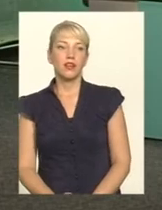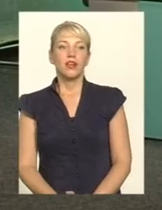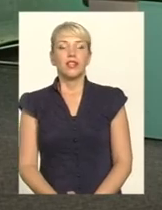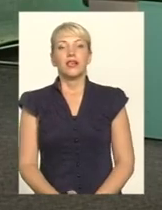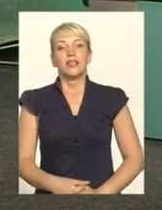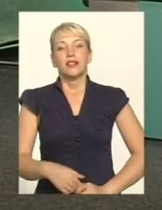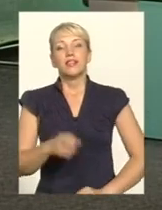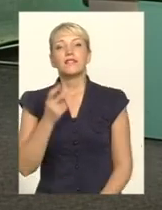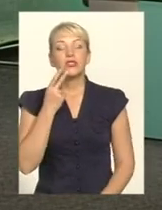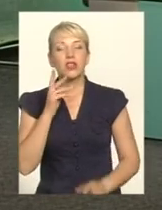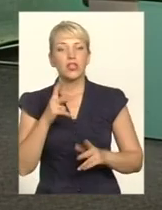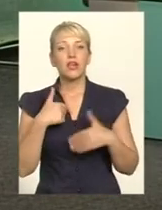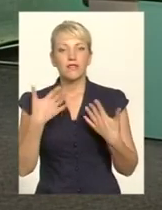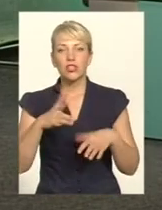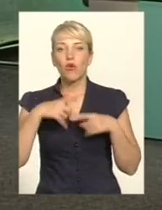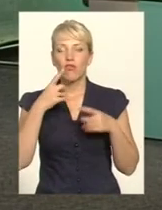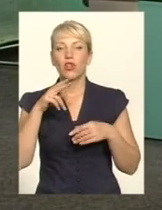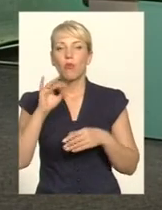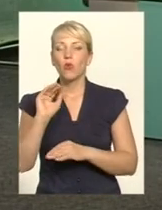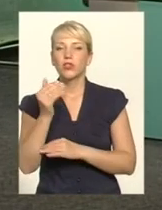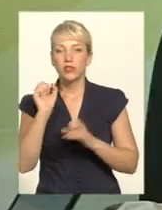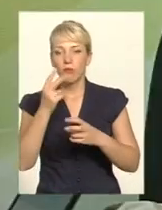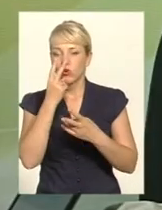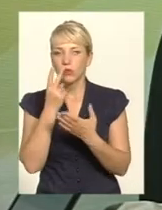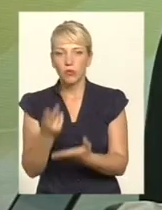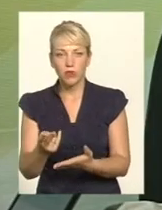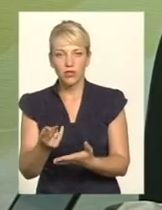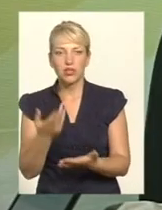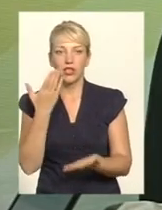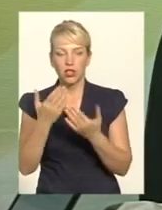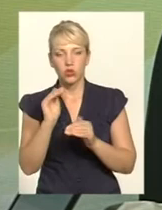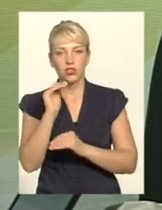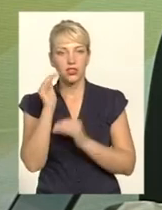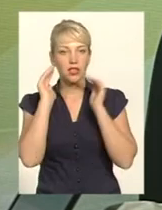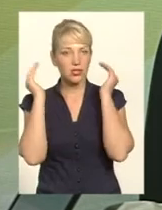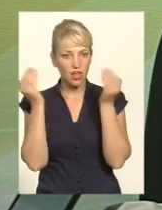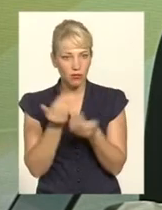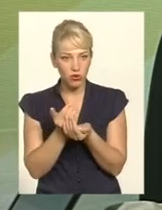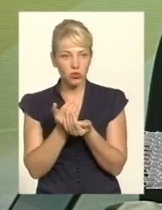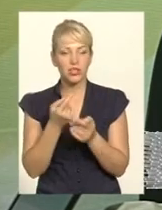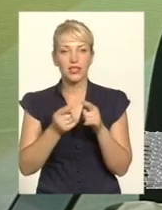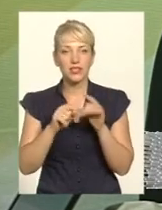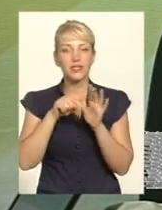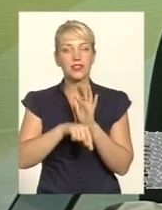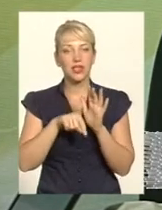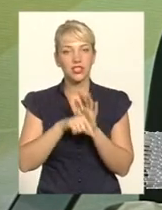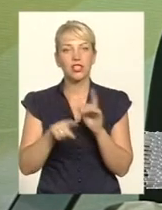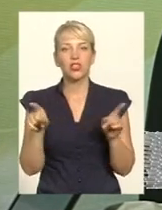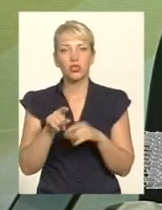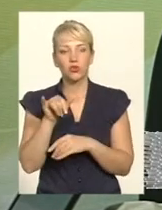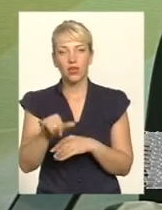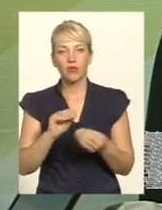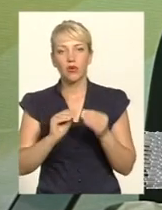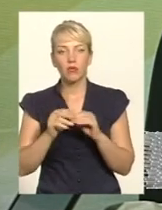Звичайно, як я вже говорила, що по дитині легко визначити, якщо вона замкнена, це означає, що в неї